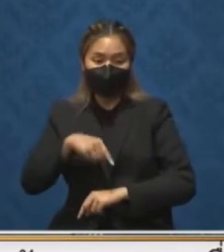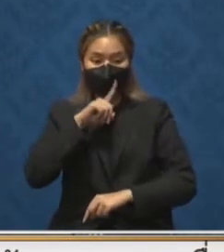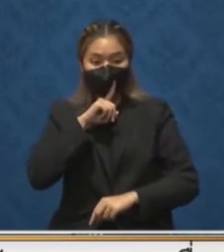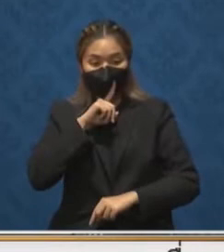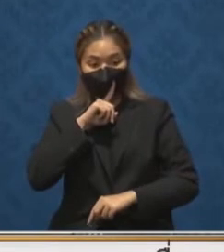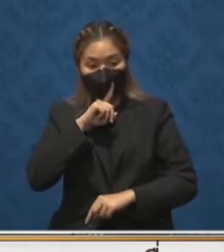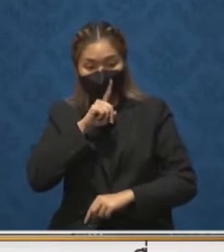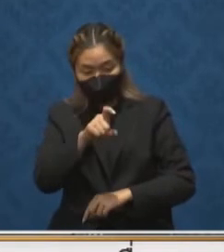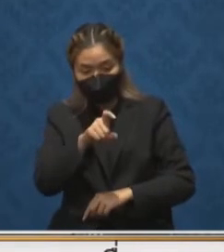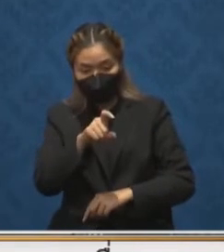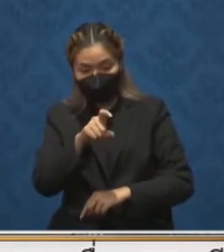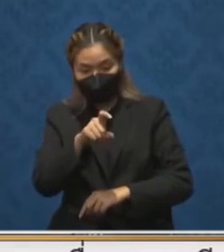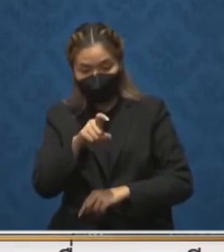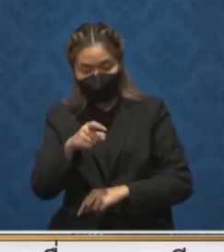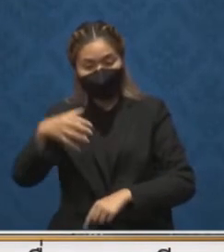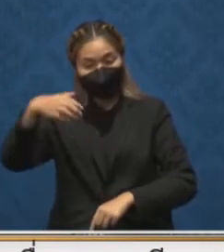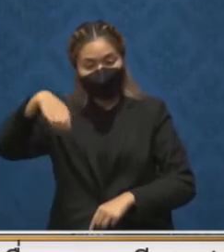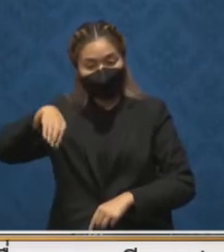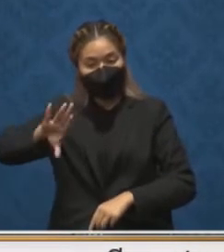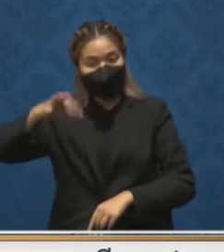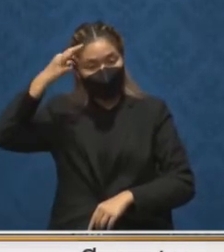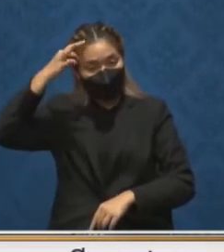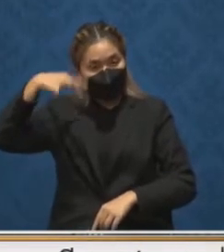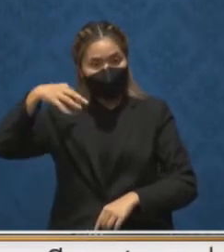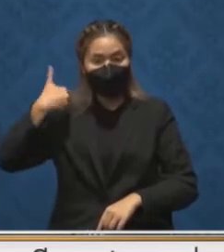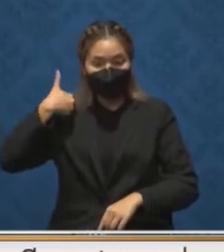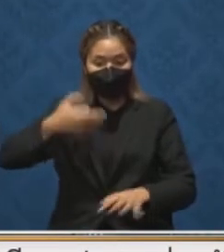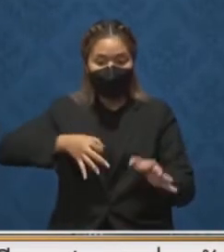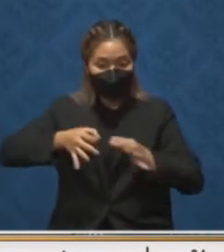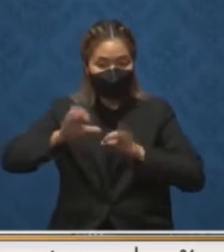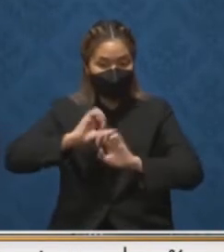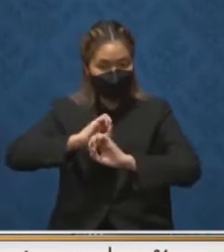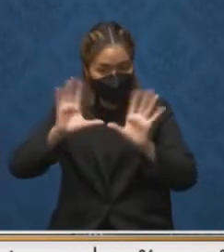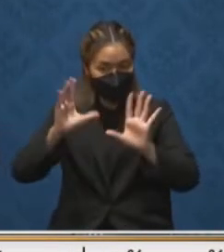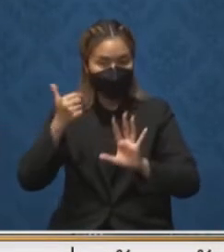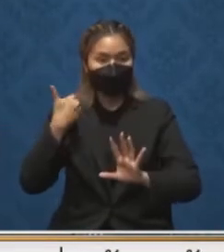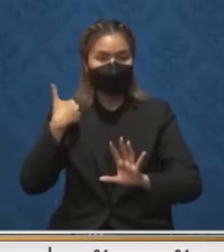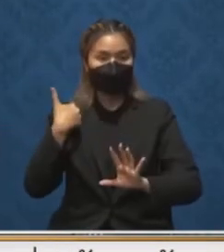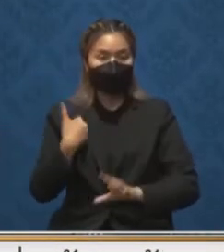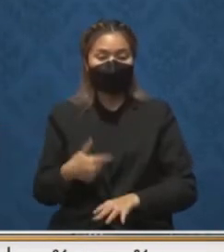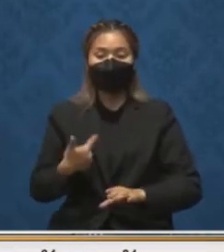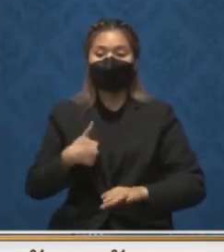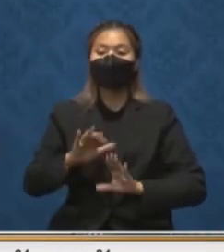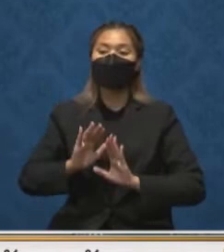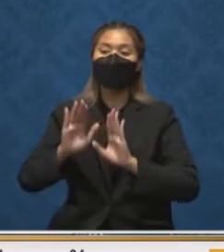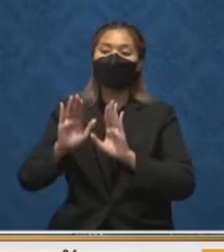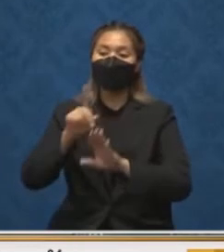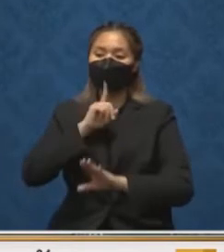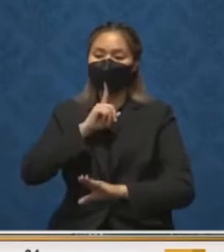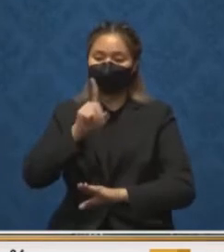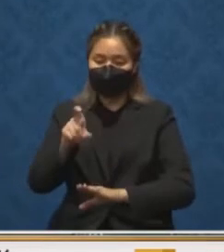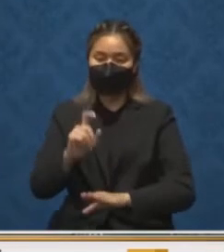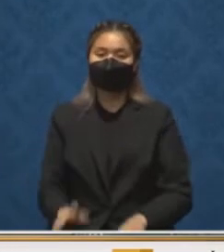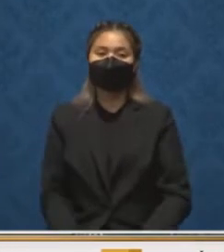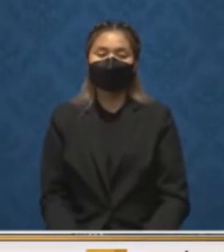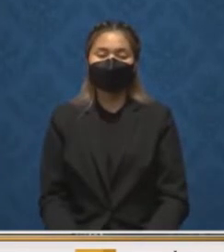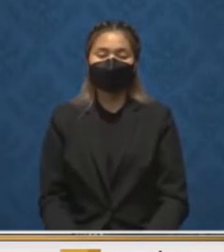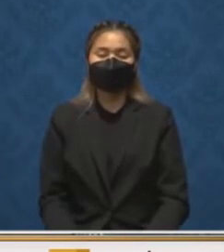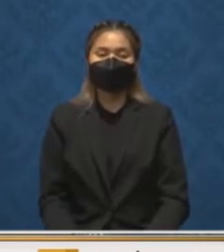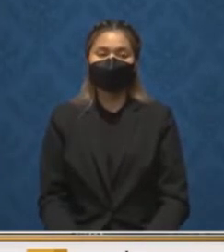เรียงกัปตทอมากนอยแ่ไหนแล้วก็มีคำอธิบายทชดเจนมากนอยแค่ไหนอัี้ก็อยากจะสอบถามนะครับ